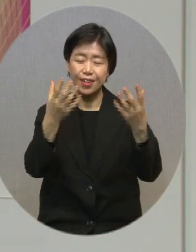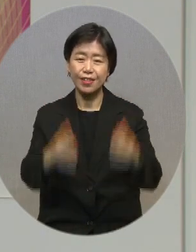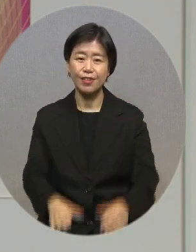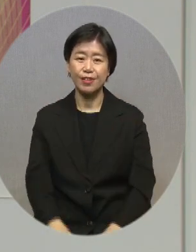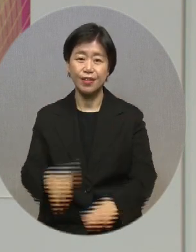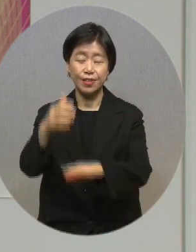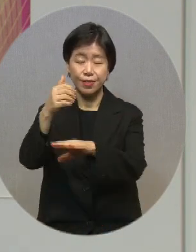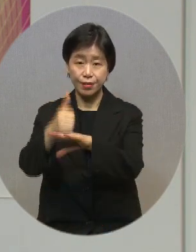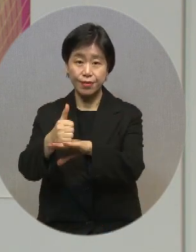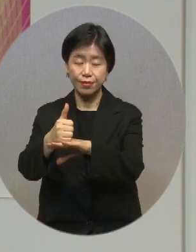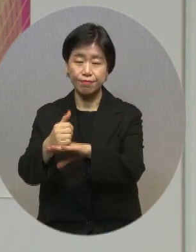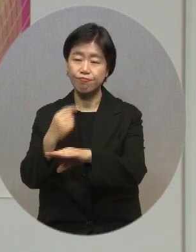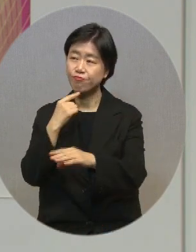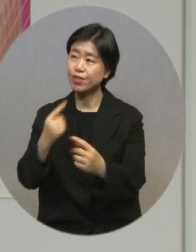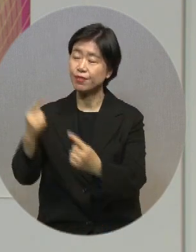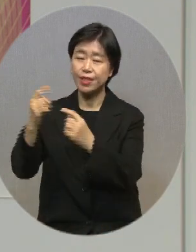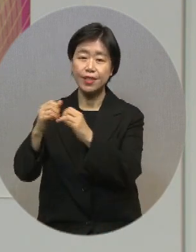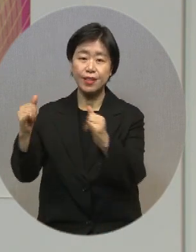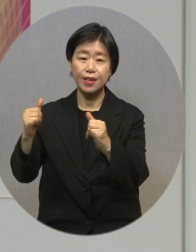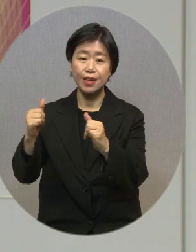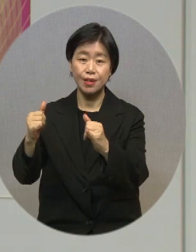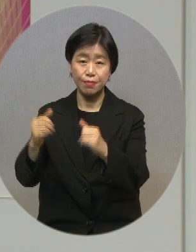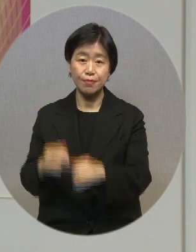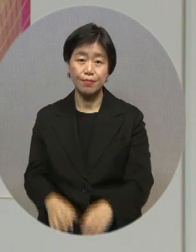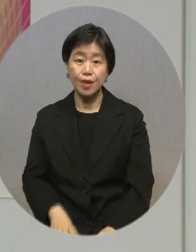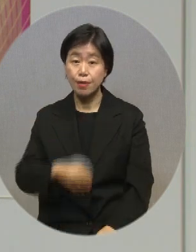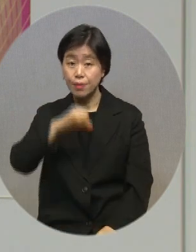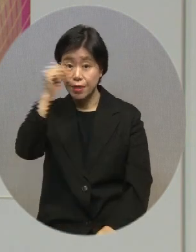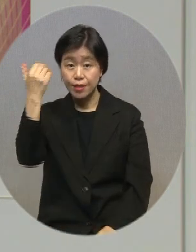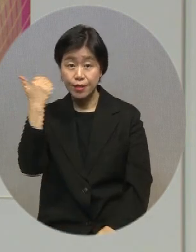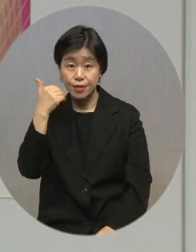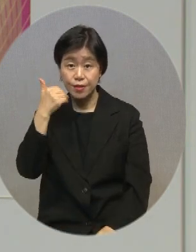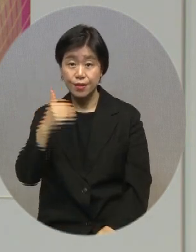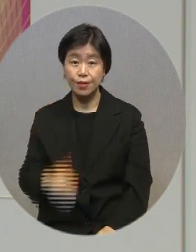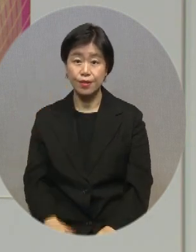자, 끝으로 어르신 부문의 우승자를 발표하겠습니다. 우승자.